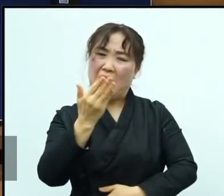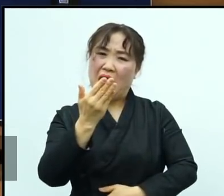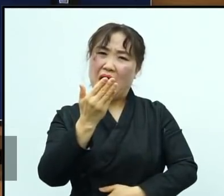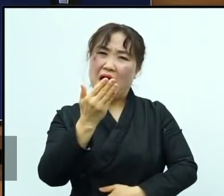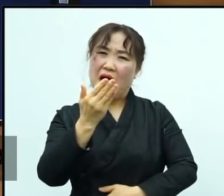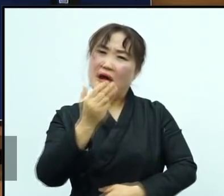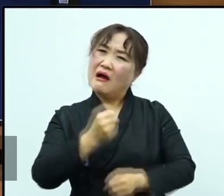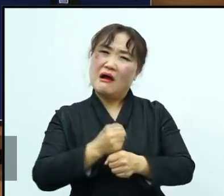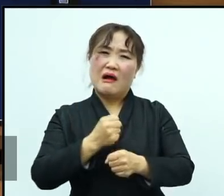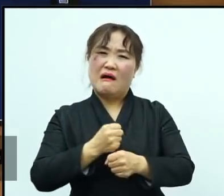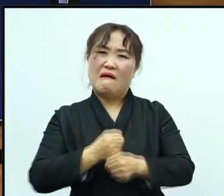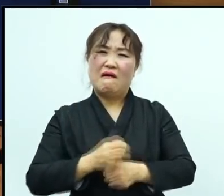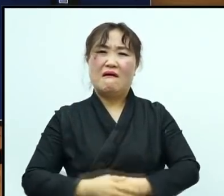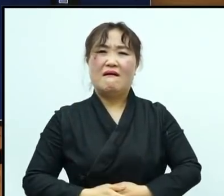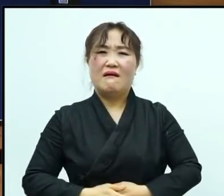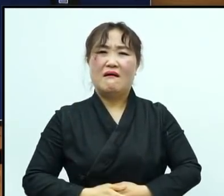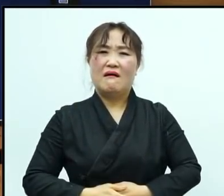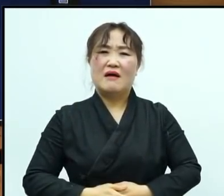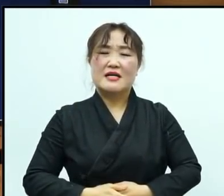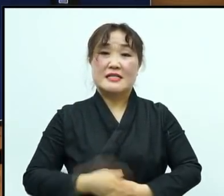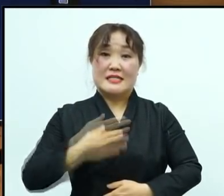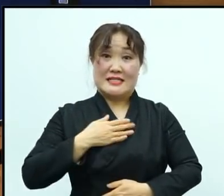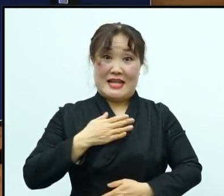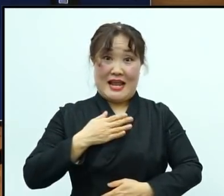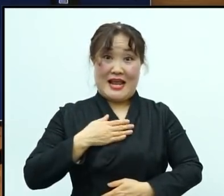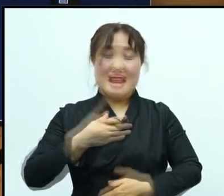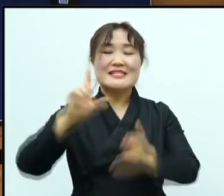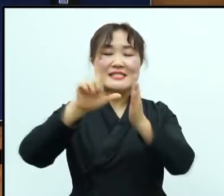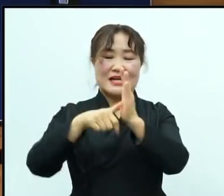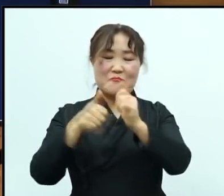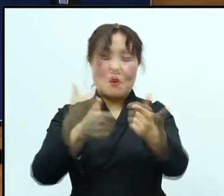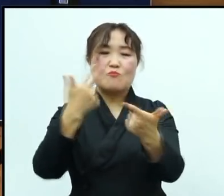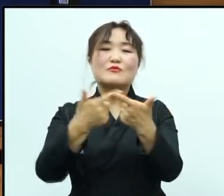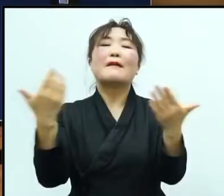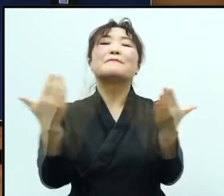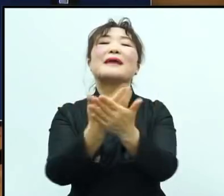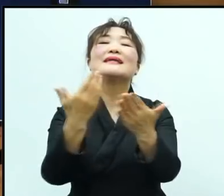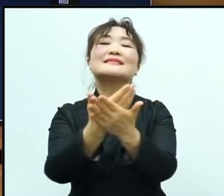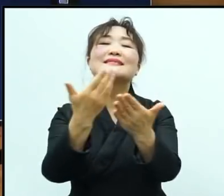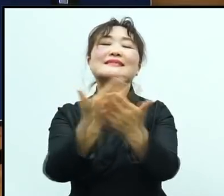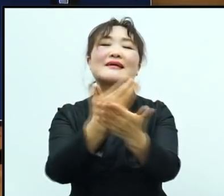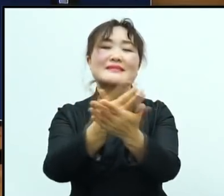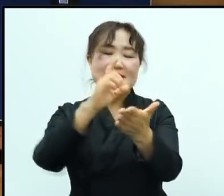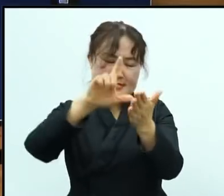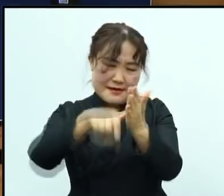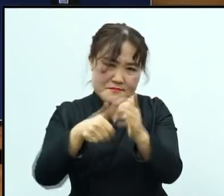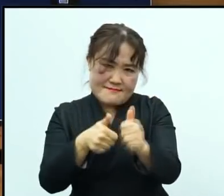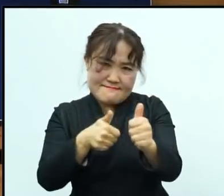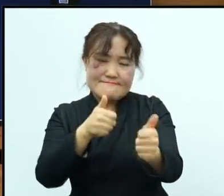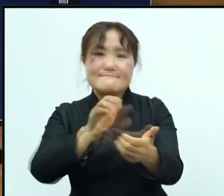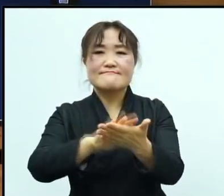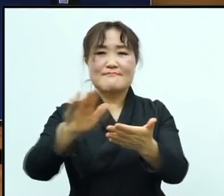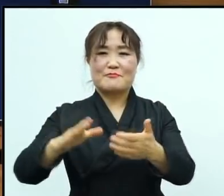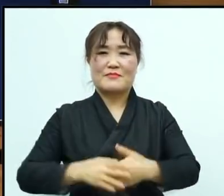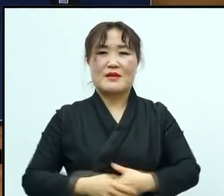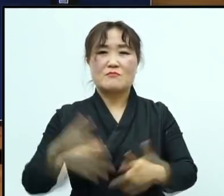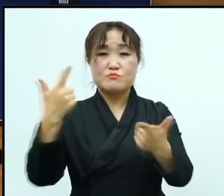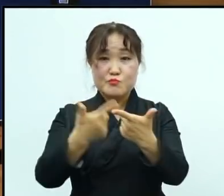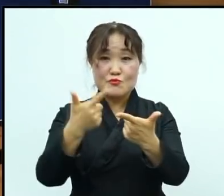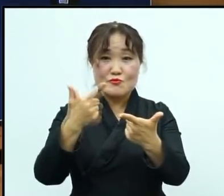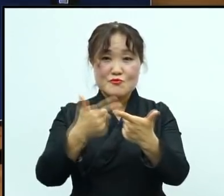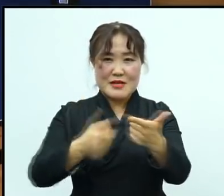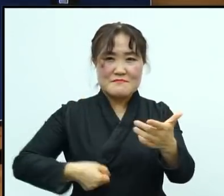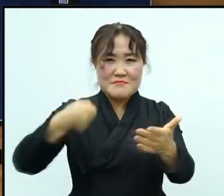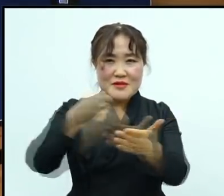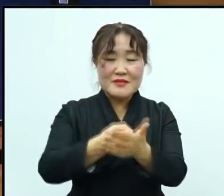일정입니다. 김영춘의 시간표는 부산 발전의 시간표입니다. 부산이 설정한